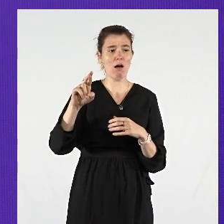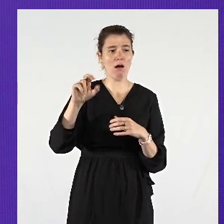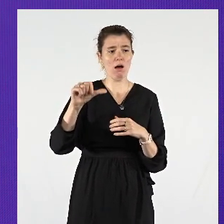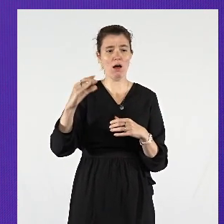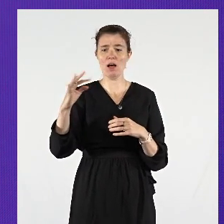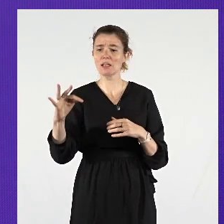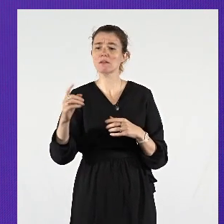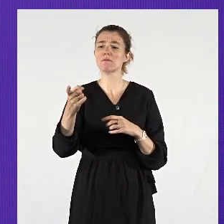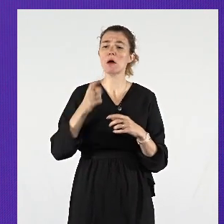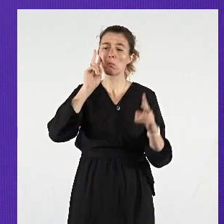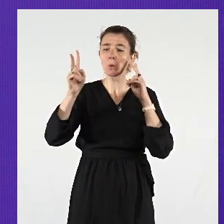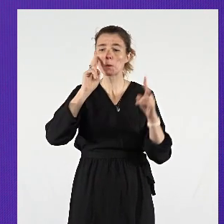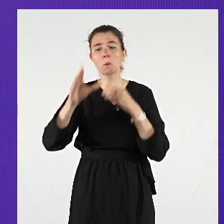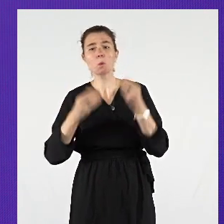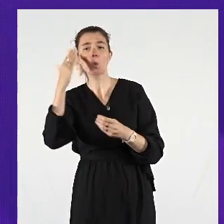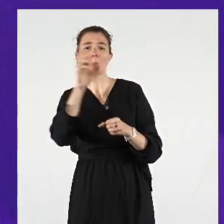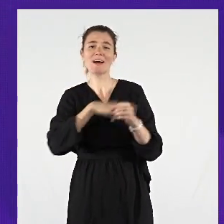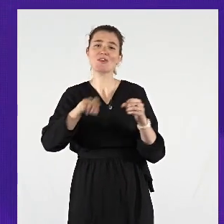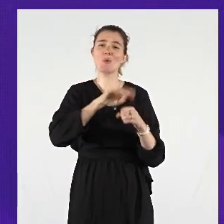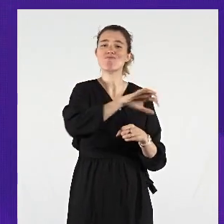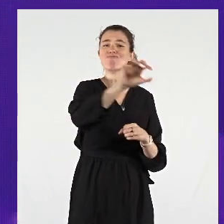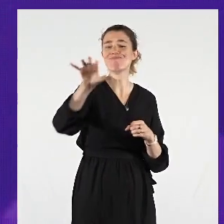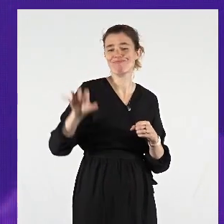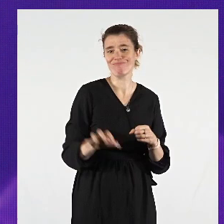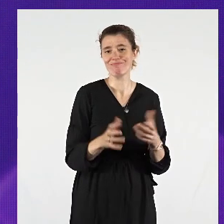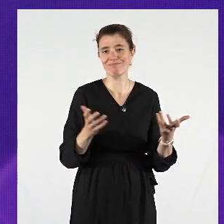d'autres régions en termes d'animation du sujet de